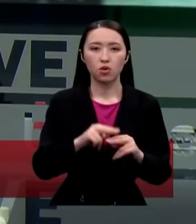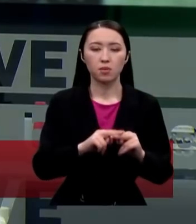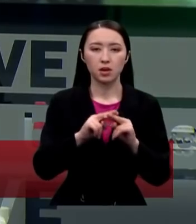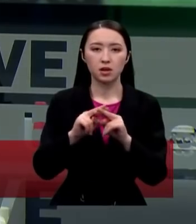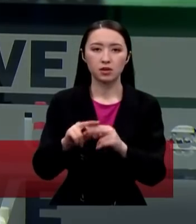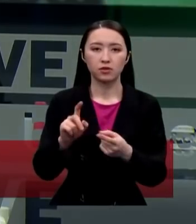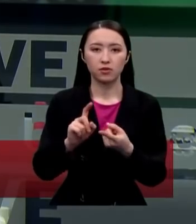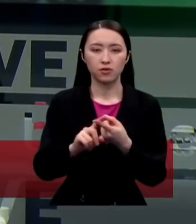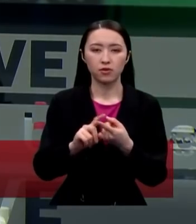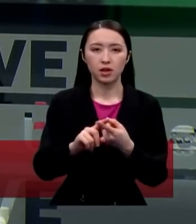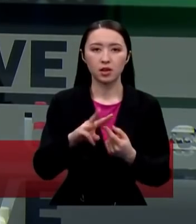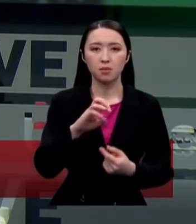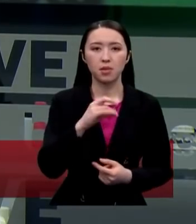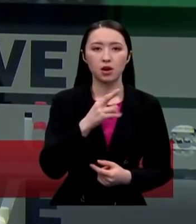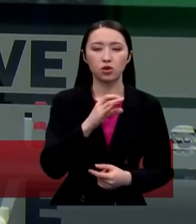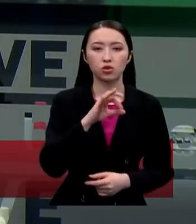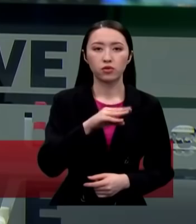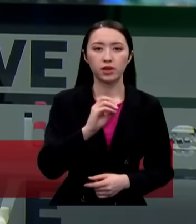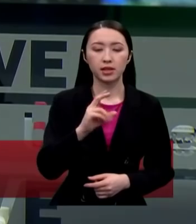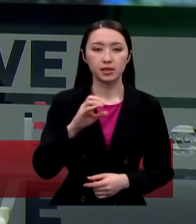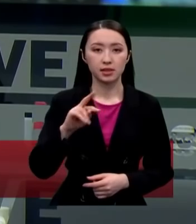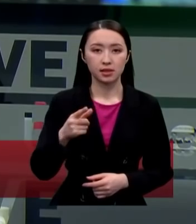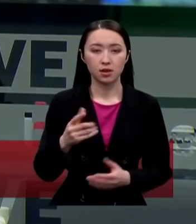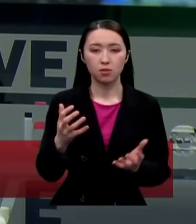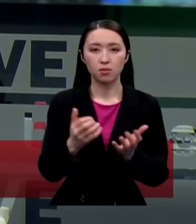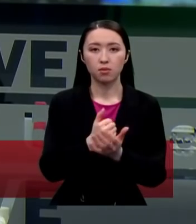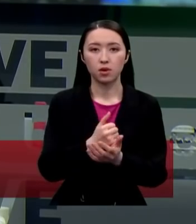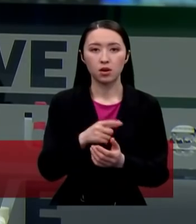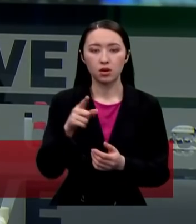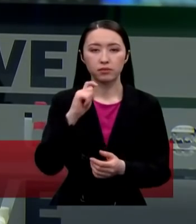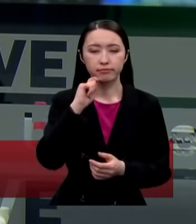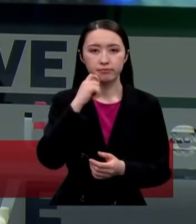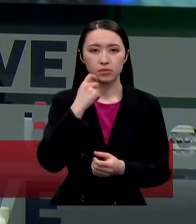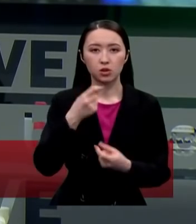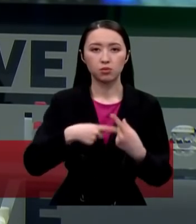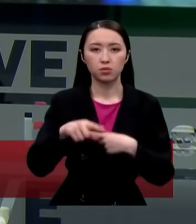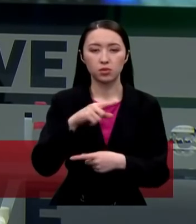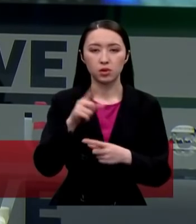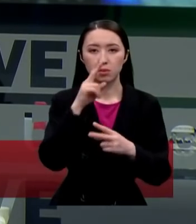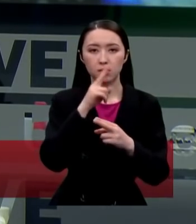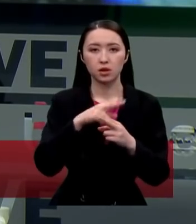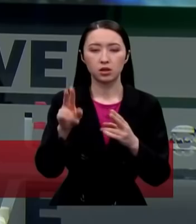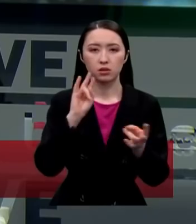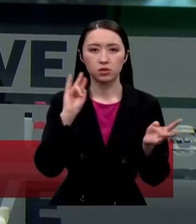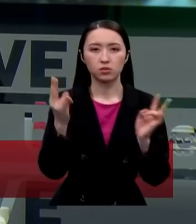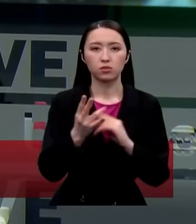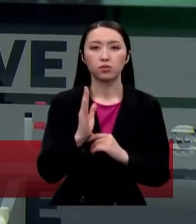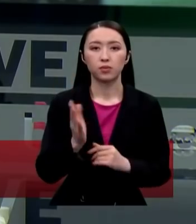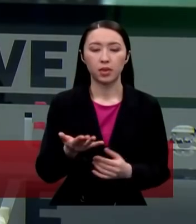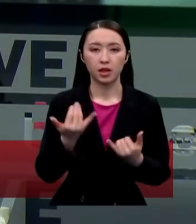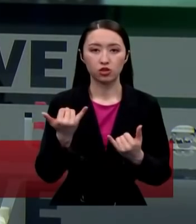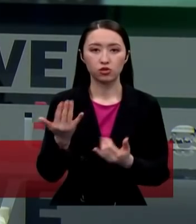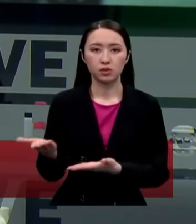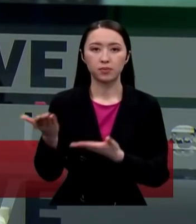формате Microsoft Excel, потому что это сделает уязвимым бизнес в случае утечки данных. Ну и у нас сейчас в студии